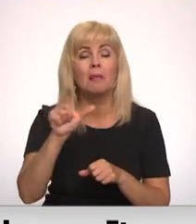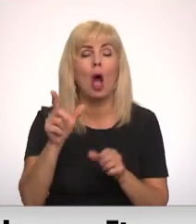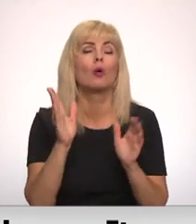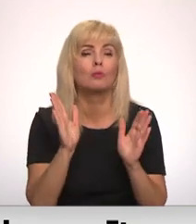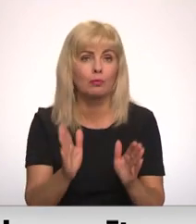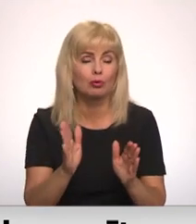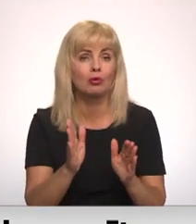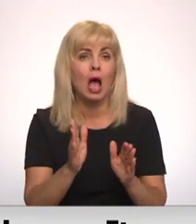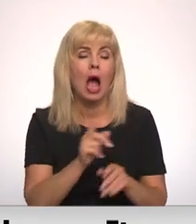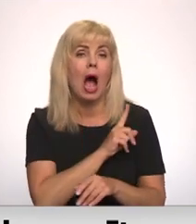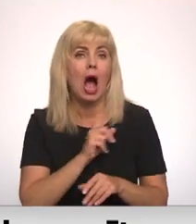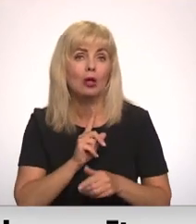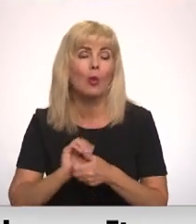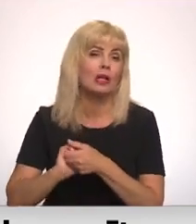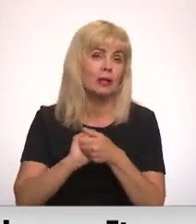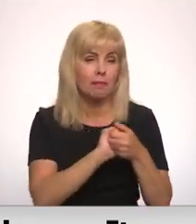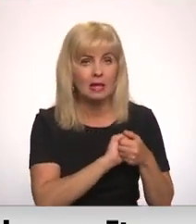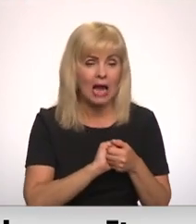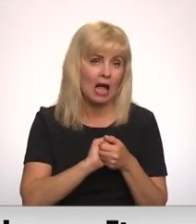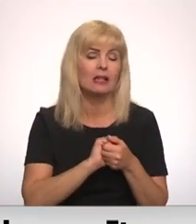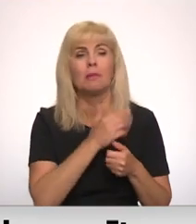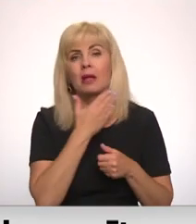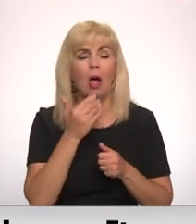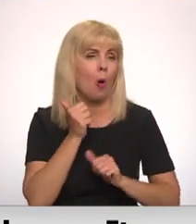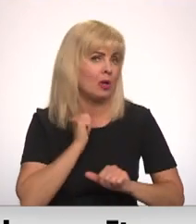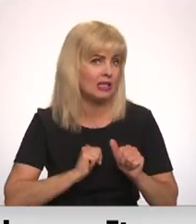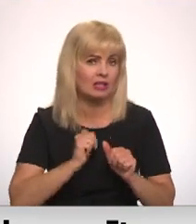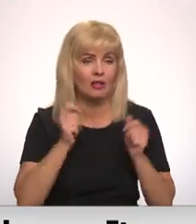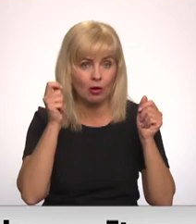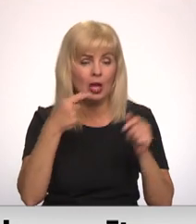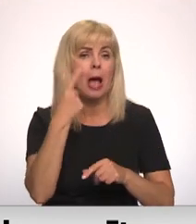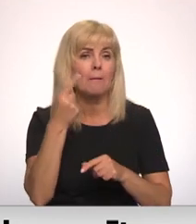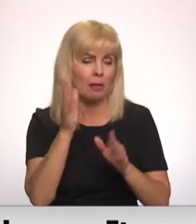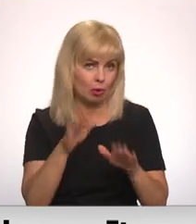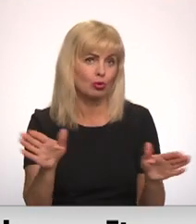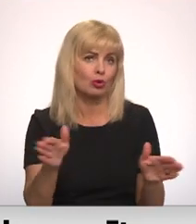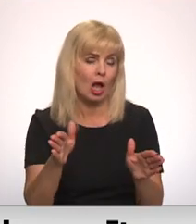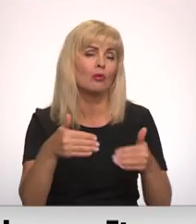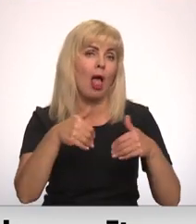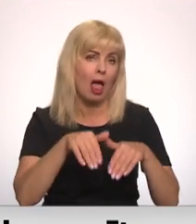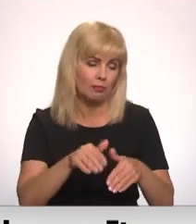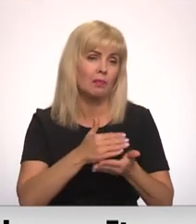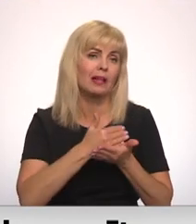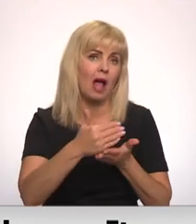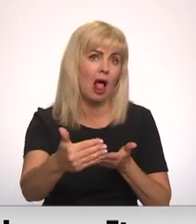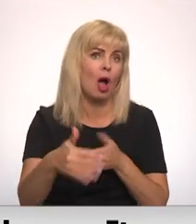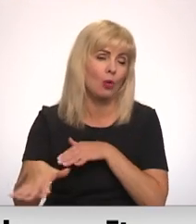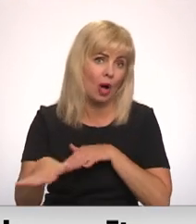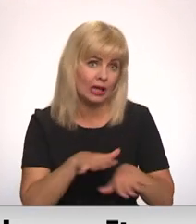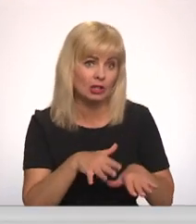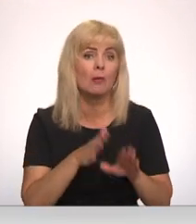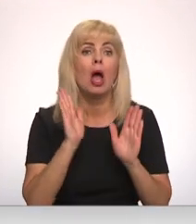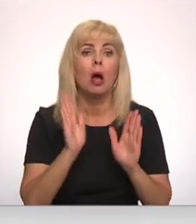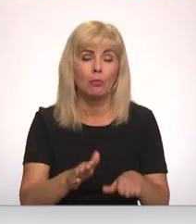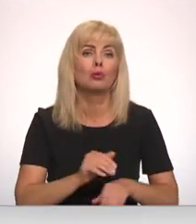Bet arotbiedrība ar piketa iznākumu nav apmierināta. Pirmdien būšot sēde, kurā lems par tālāku rīcību. To, ka būs